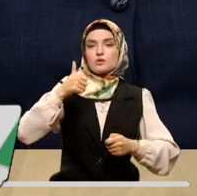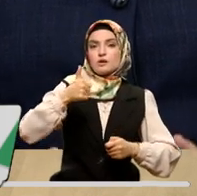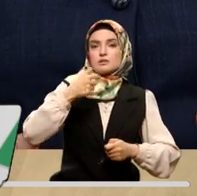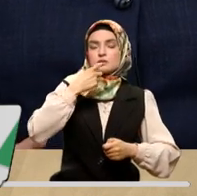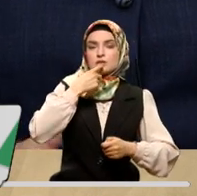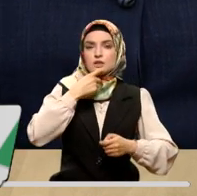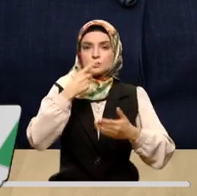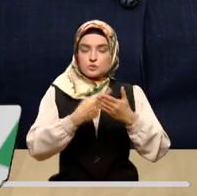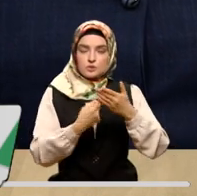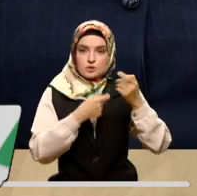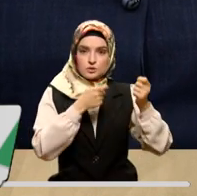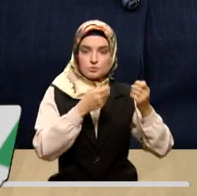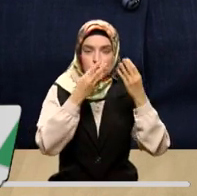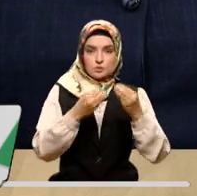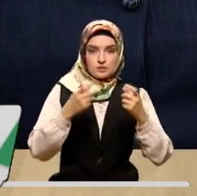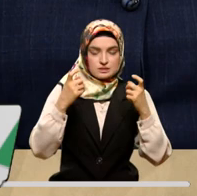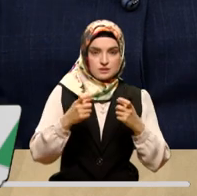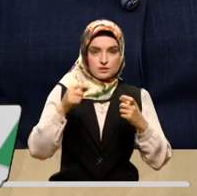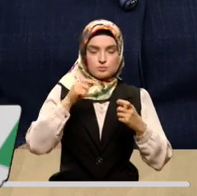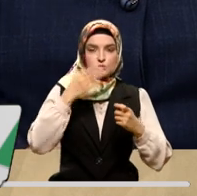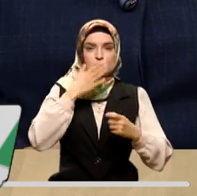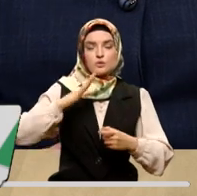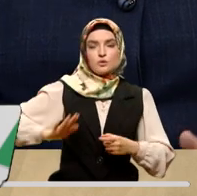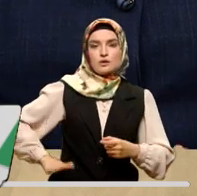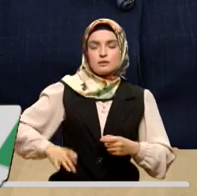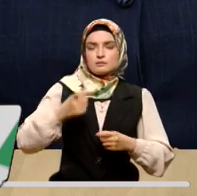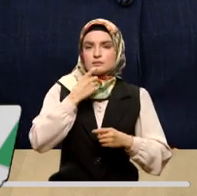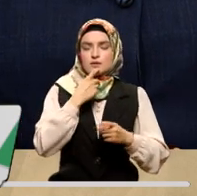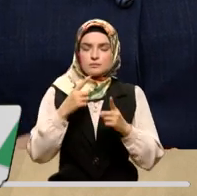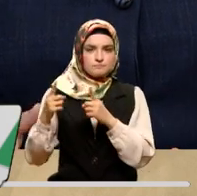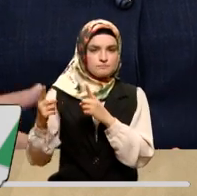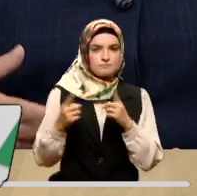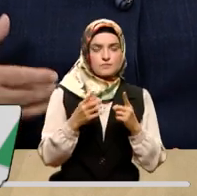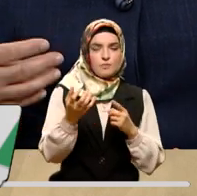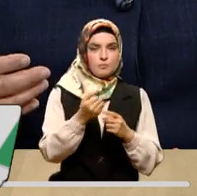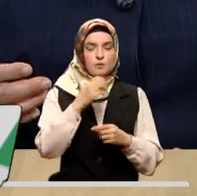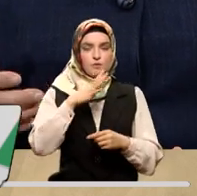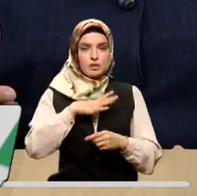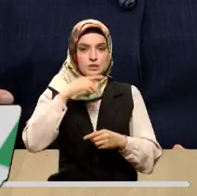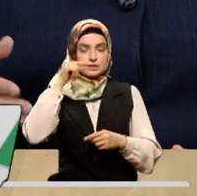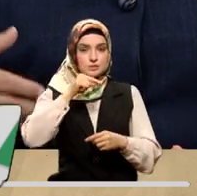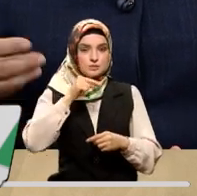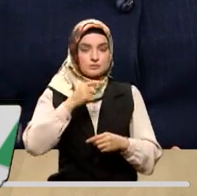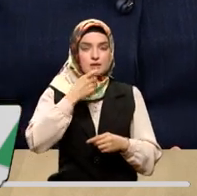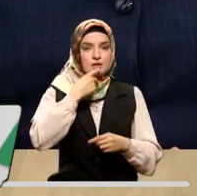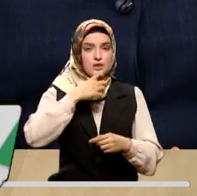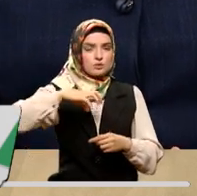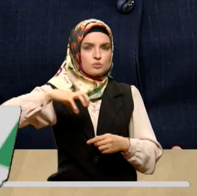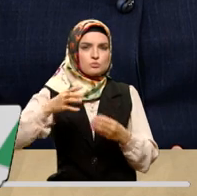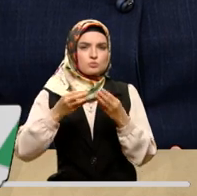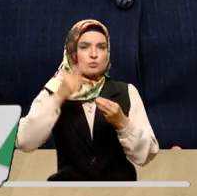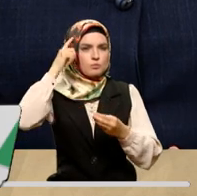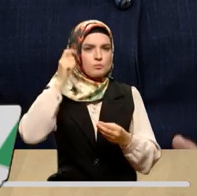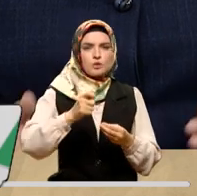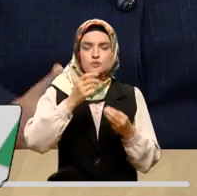kurslarımızın olduğu yerlere bu öğrenci yaş grubunu alabiliyorduk. Şimdi yaş grubu çok fazla başvuru olduğu